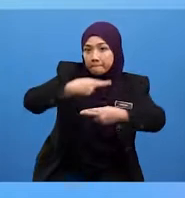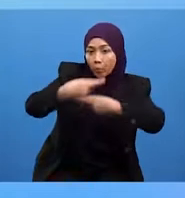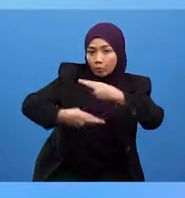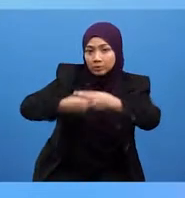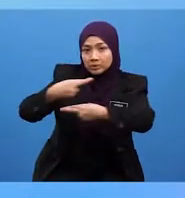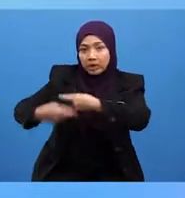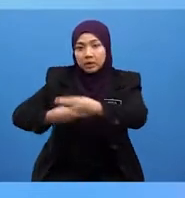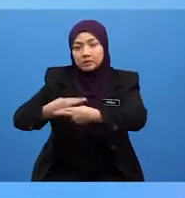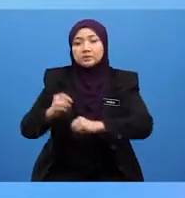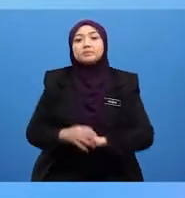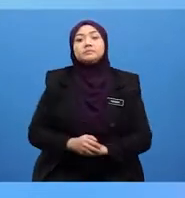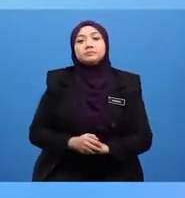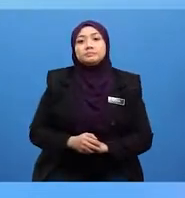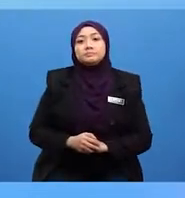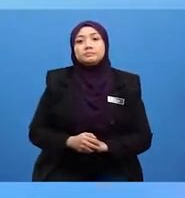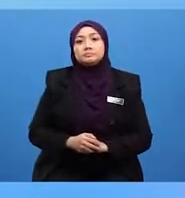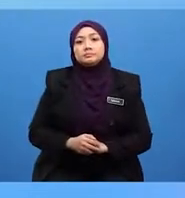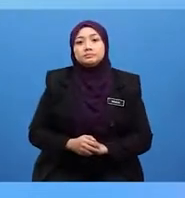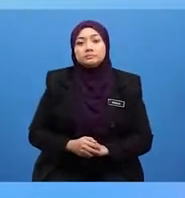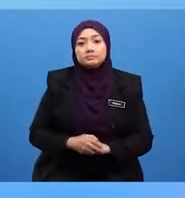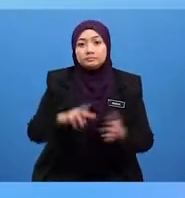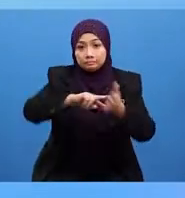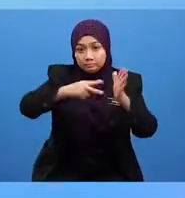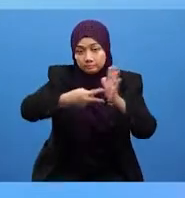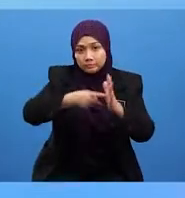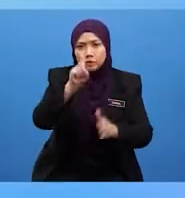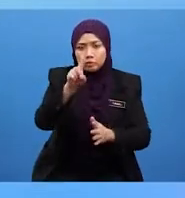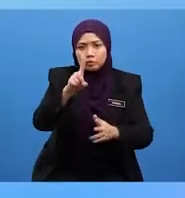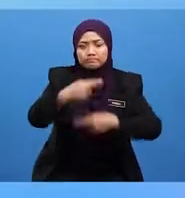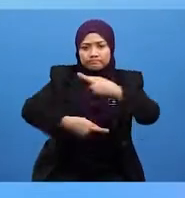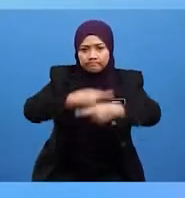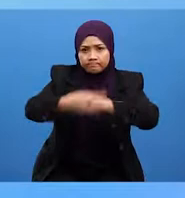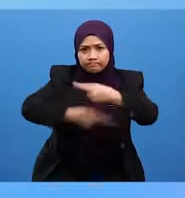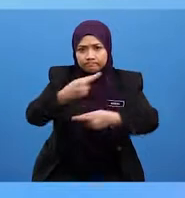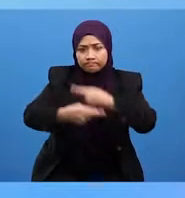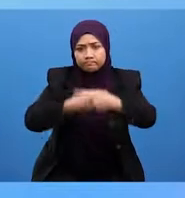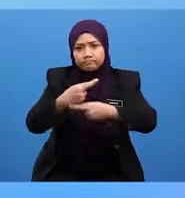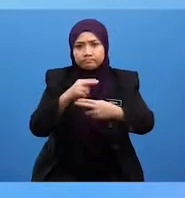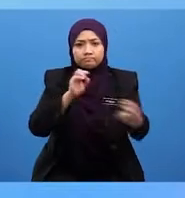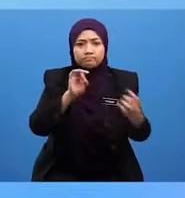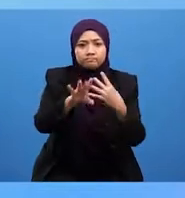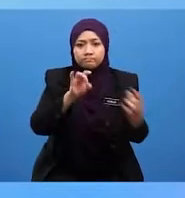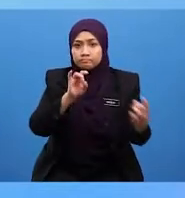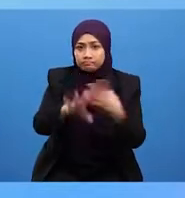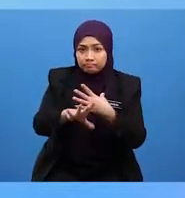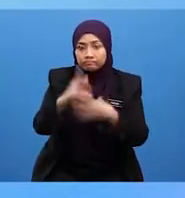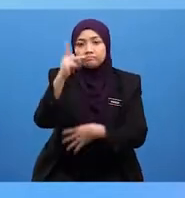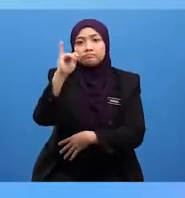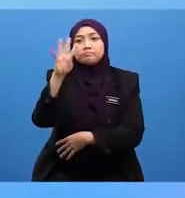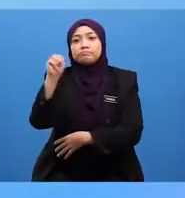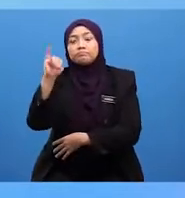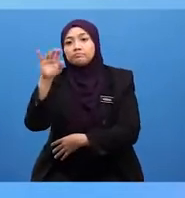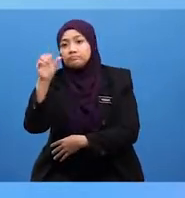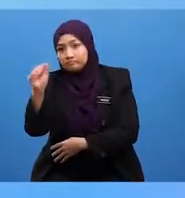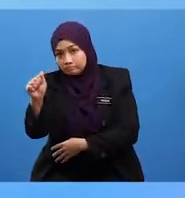Pempolimeran merupakan suatu proses tindak balas kimia di mana unit-unit